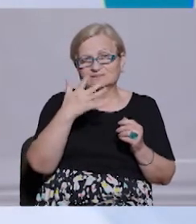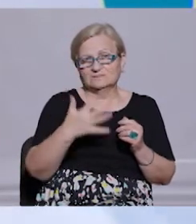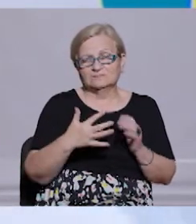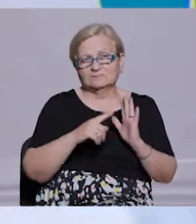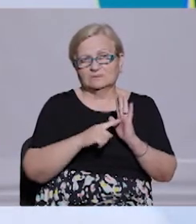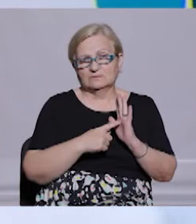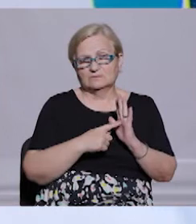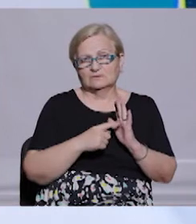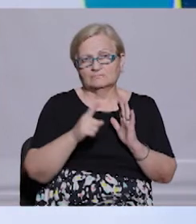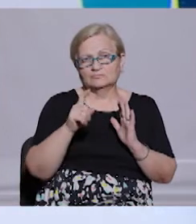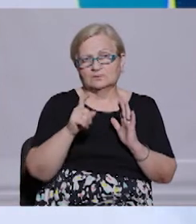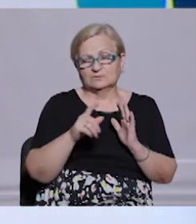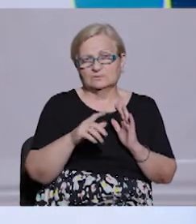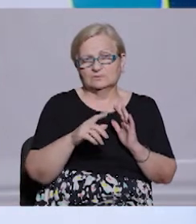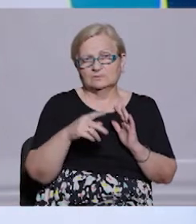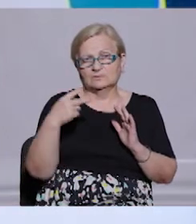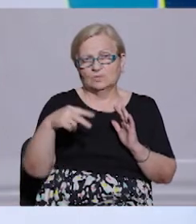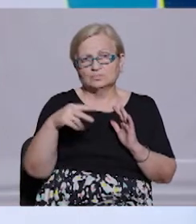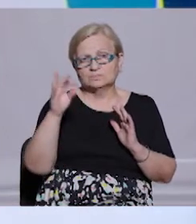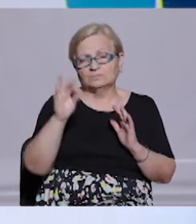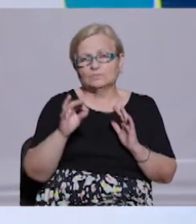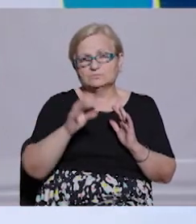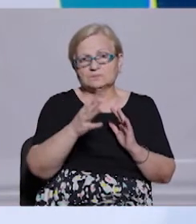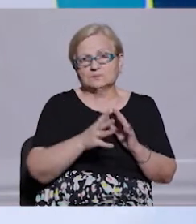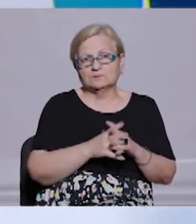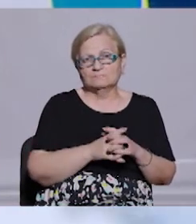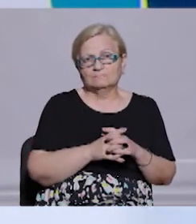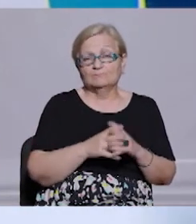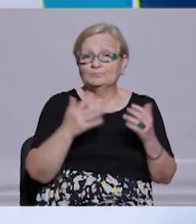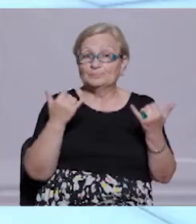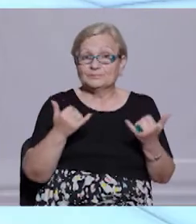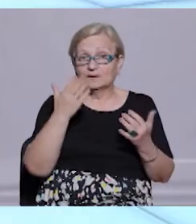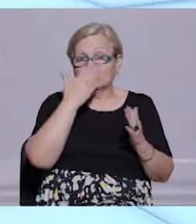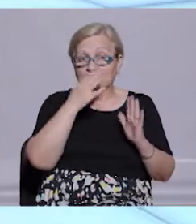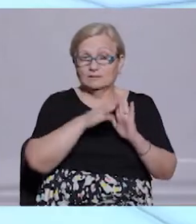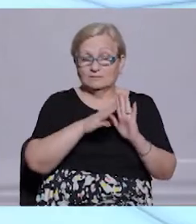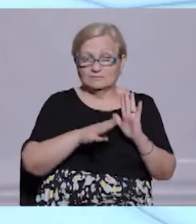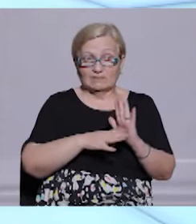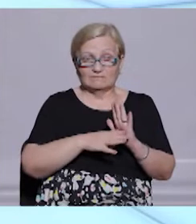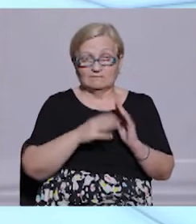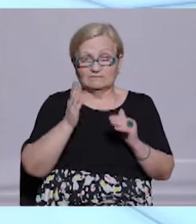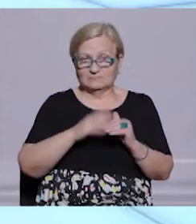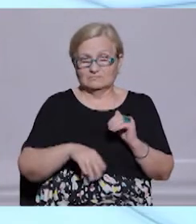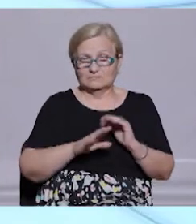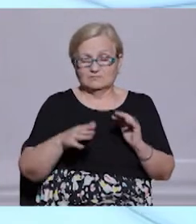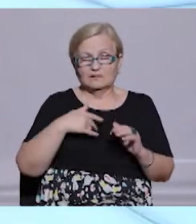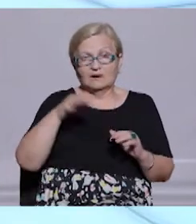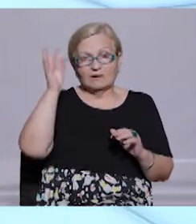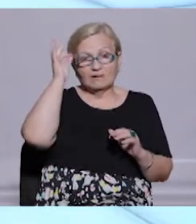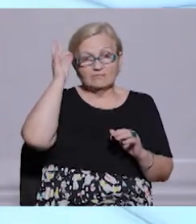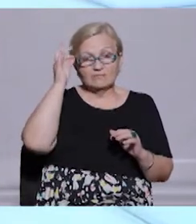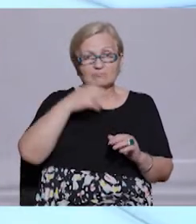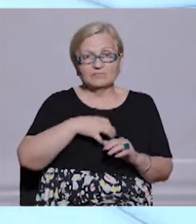6-1-1/5 გავამრავლოთ 100-ზე. არის 20%. დღევანდელ გაკვეთილზე უკვე დრო ამოგვეწურა, გავიხსენეთ